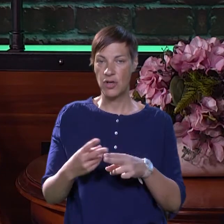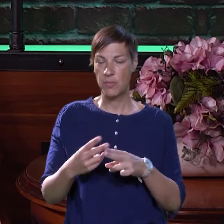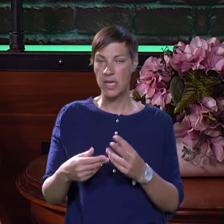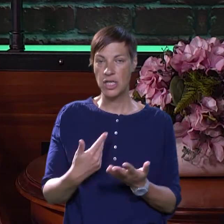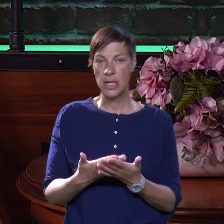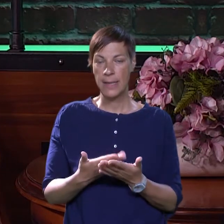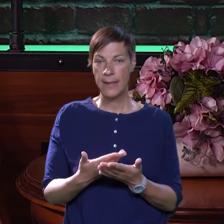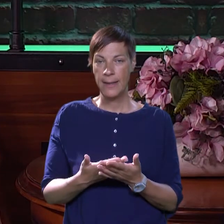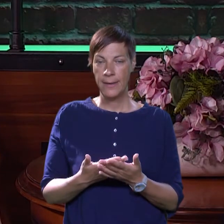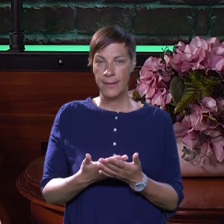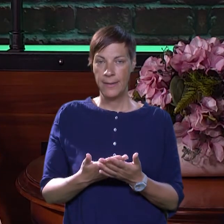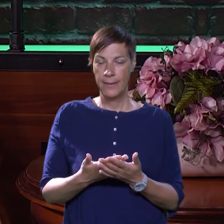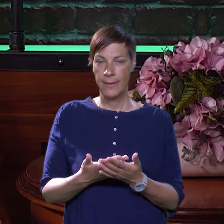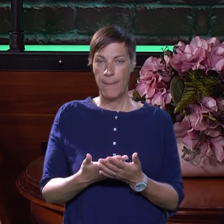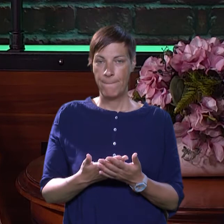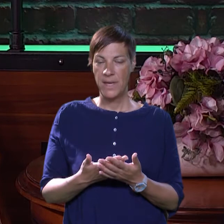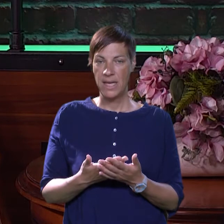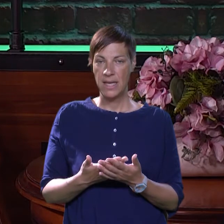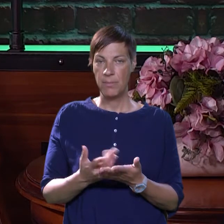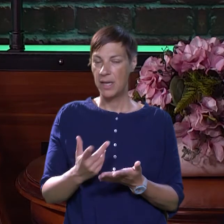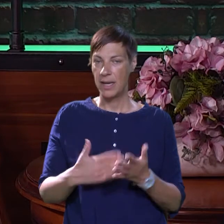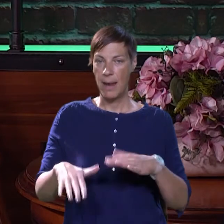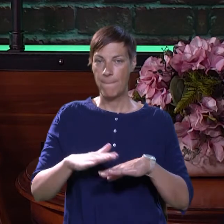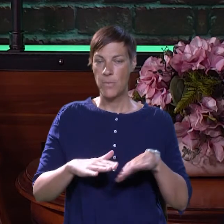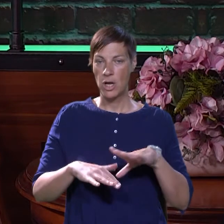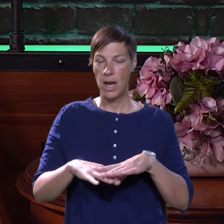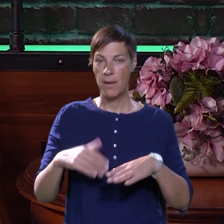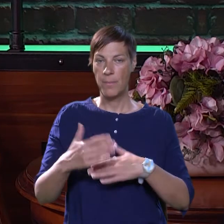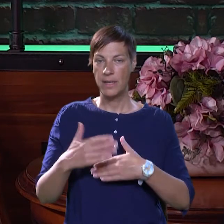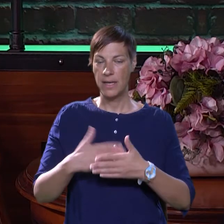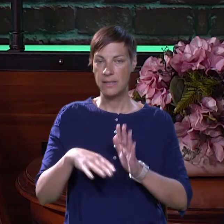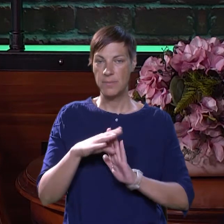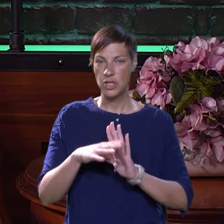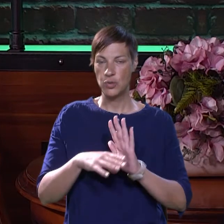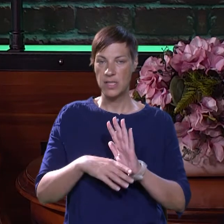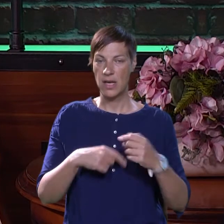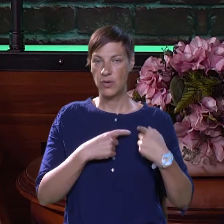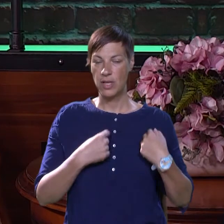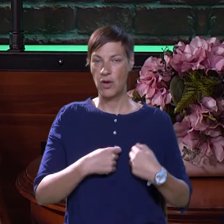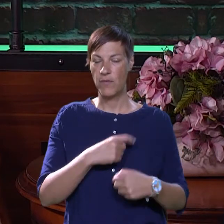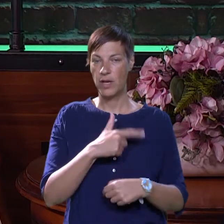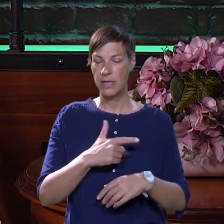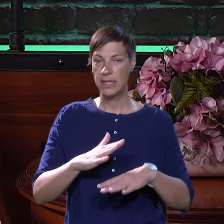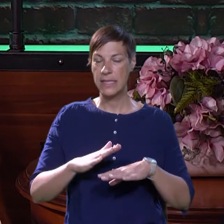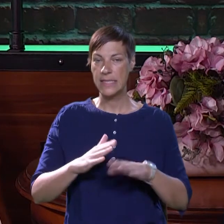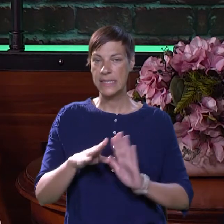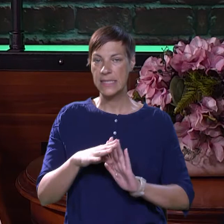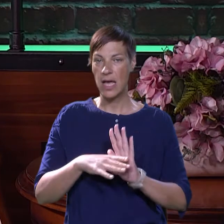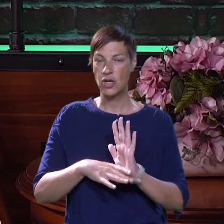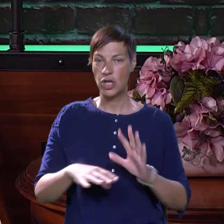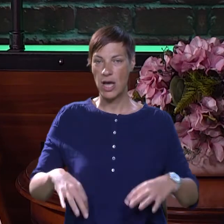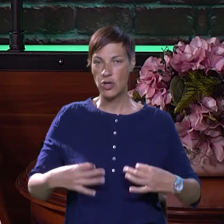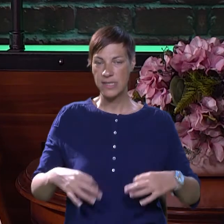na primjer, baš nepoklapanja između zakona o volonterstvu ili zakona o